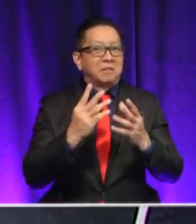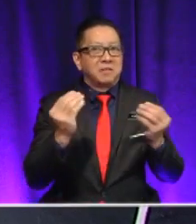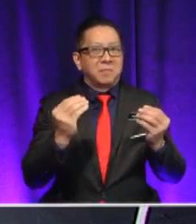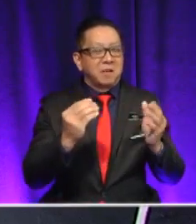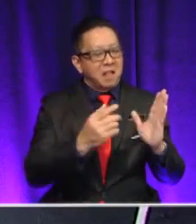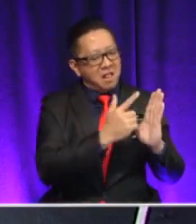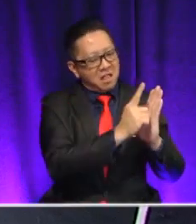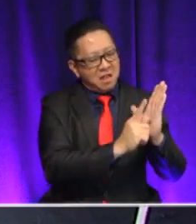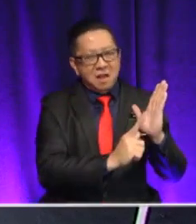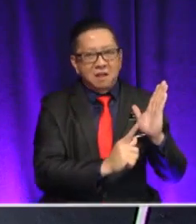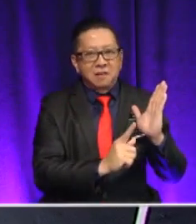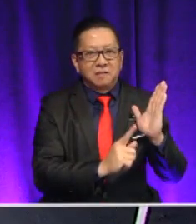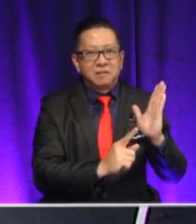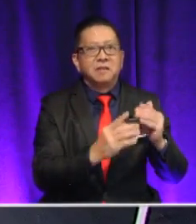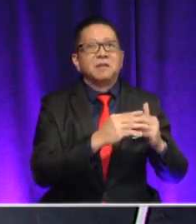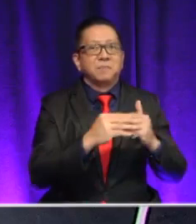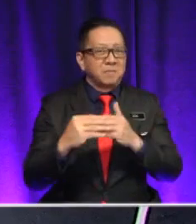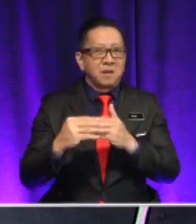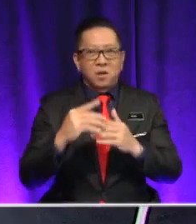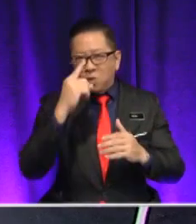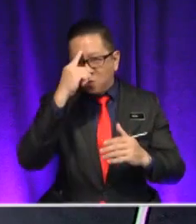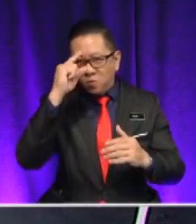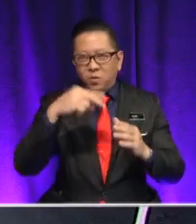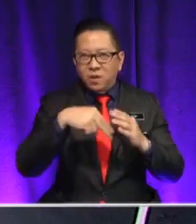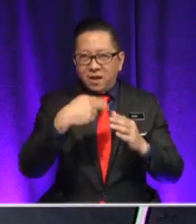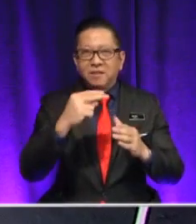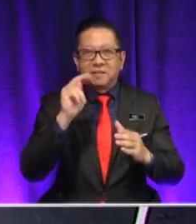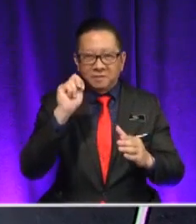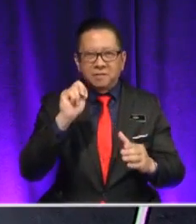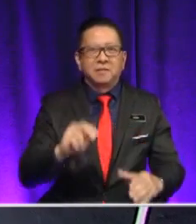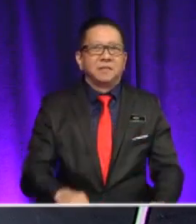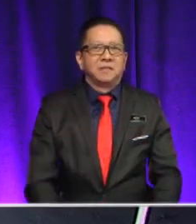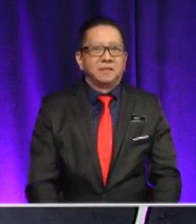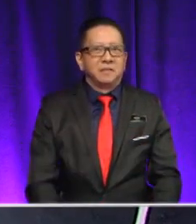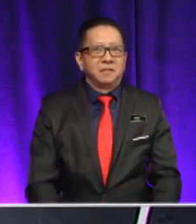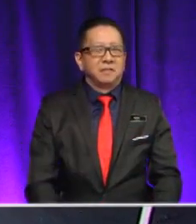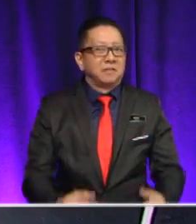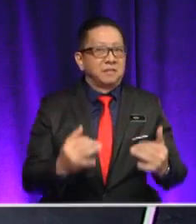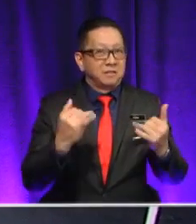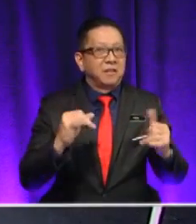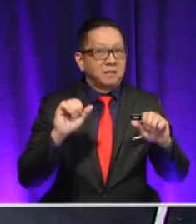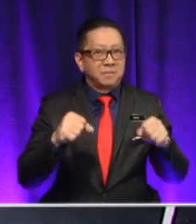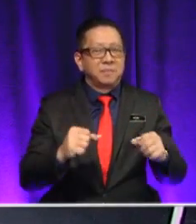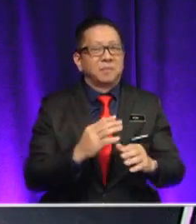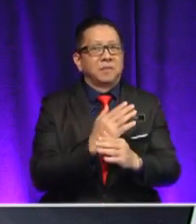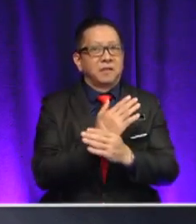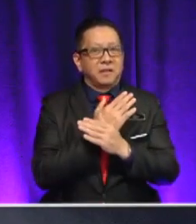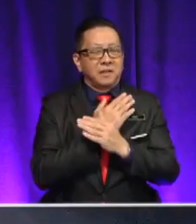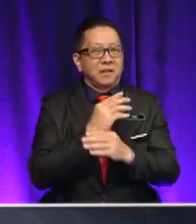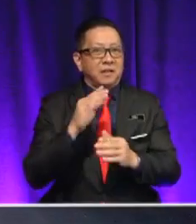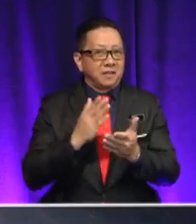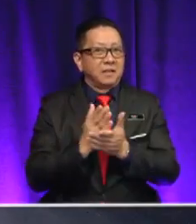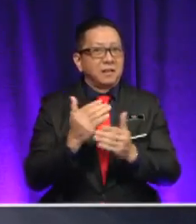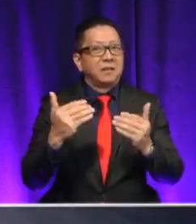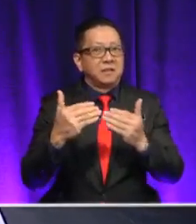ini merupakan garis pada untuk kita siapkan karya kita teruskan bersama kami tentunya